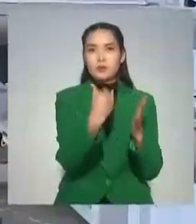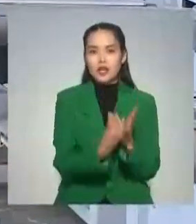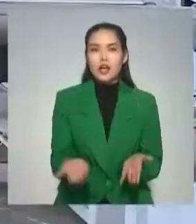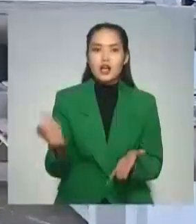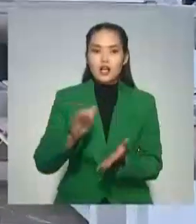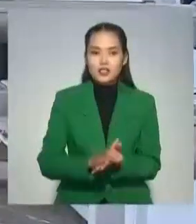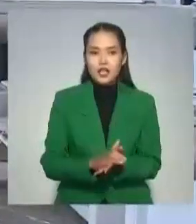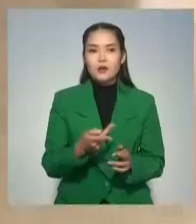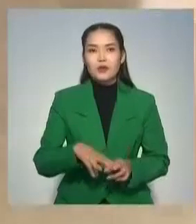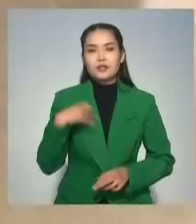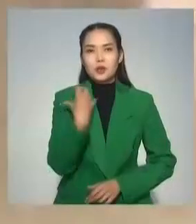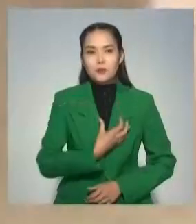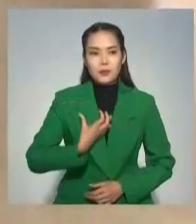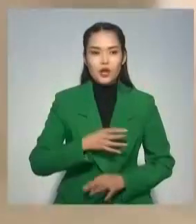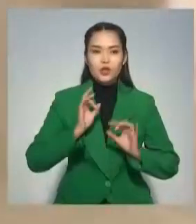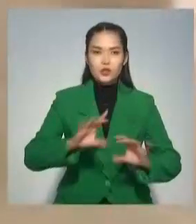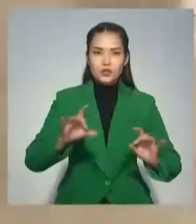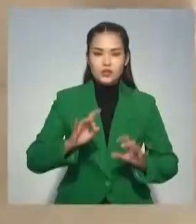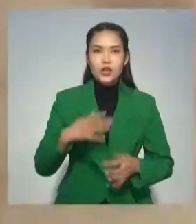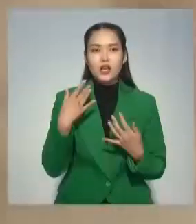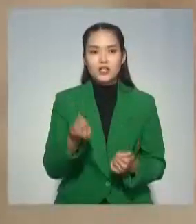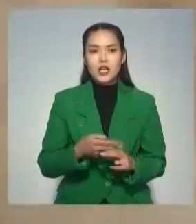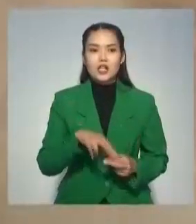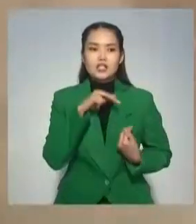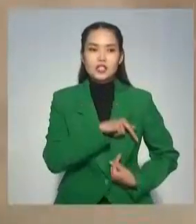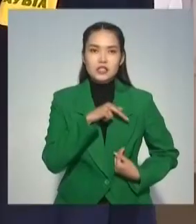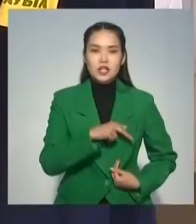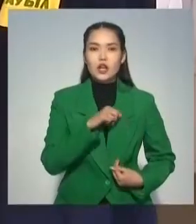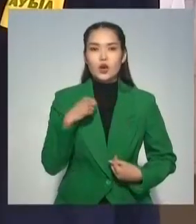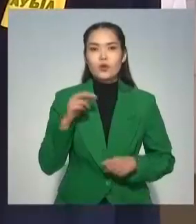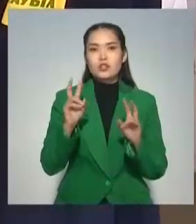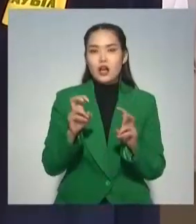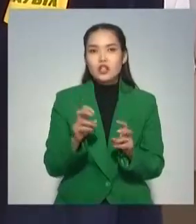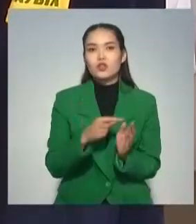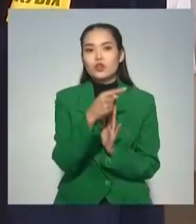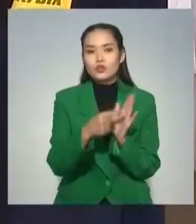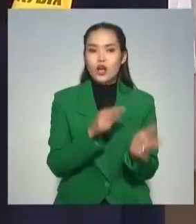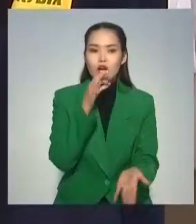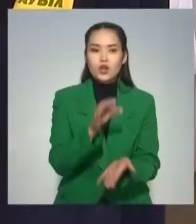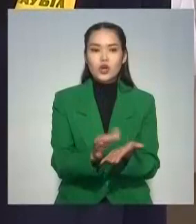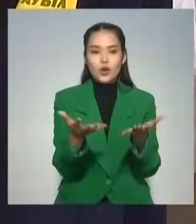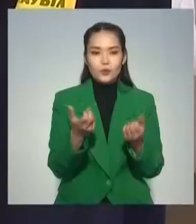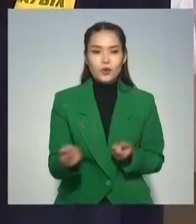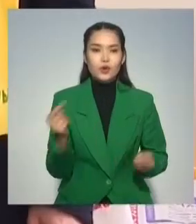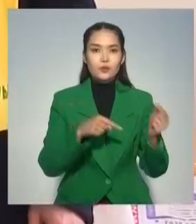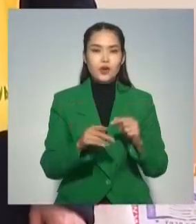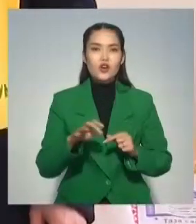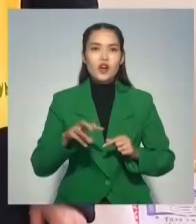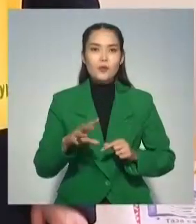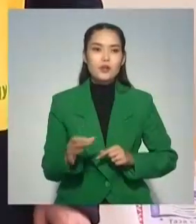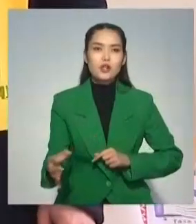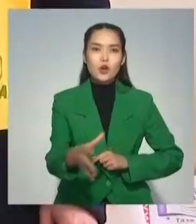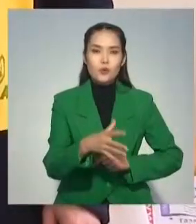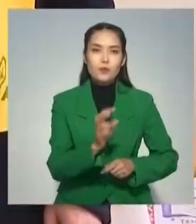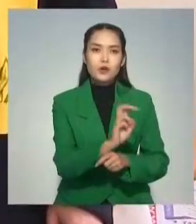саяси науқанның маңыздылығын түсіндірді. Ал зауыт қызметкерлері өздерін мазалаған сұрақтарға жауап алды. Кандидаттардың бір бөлігі Жамбыл облысының